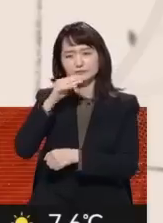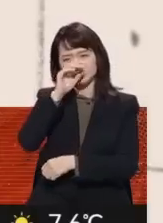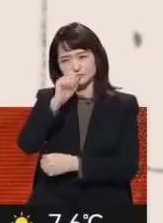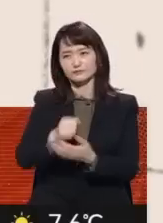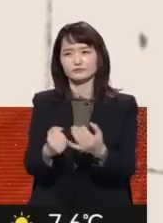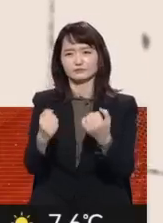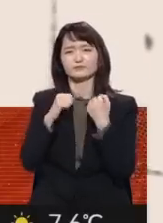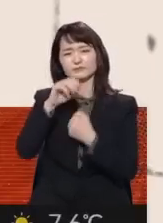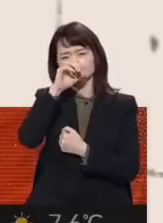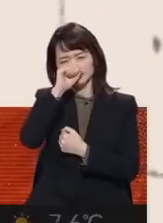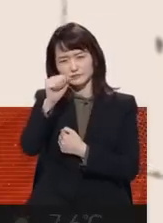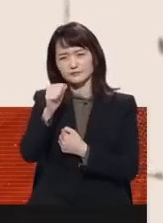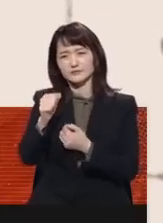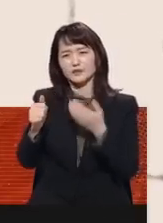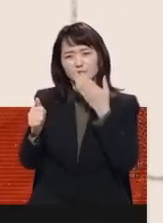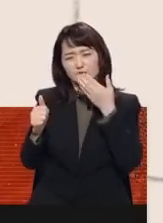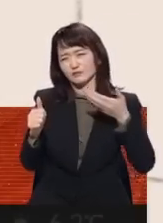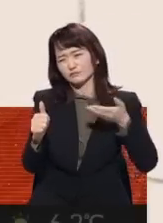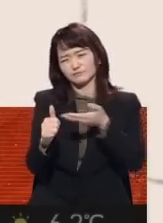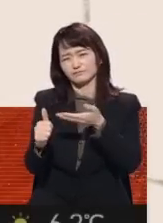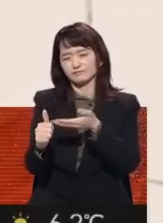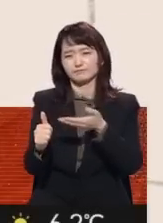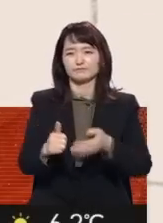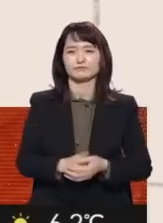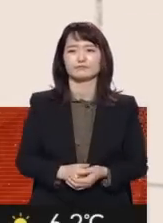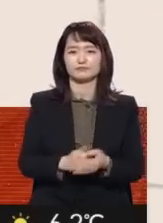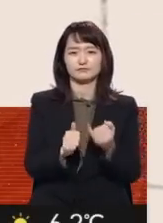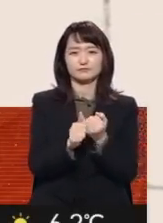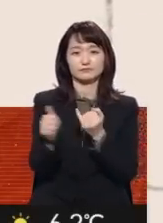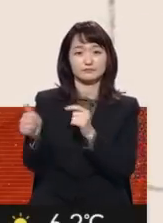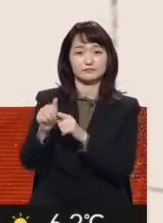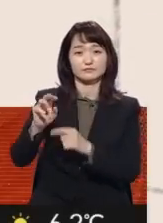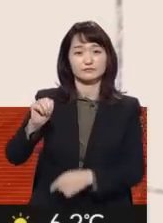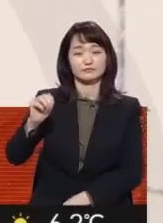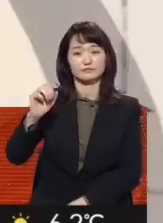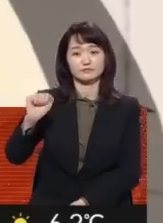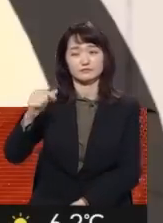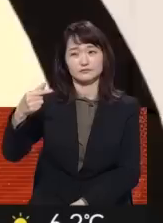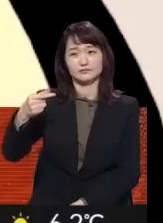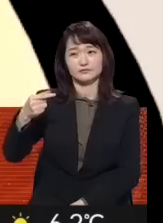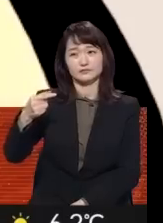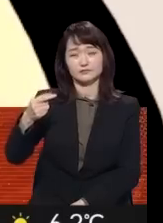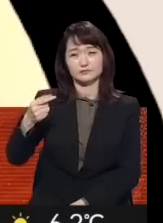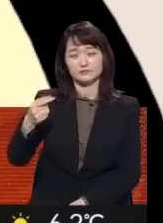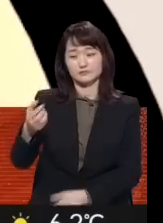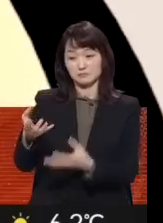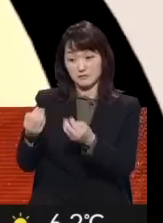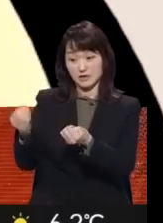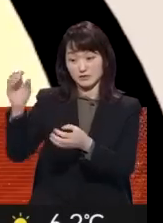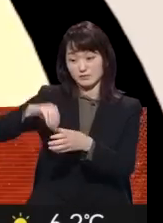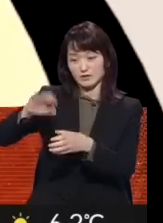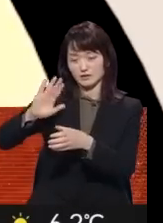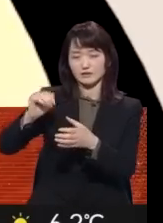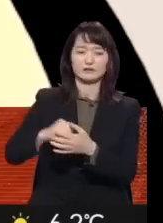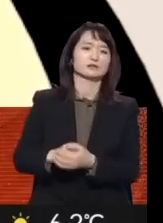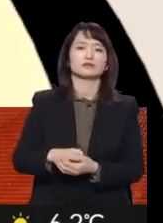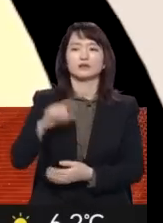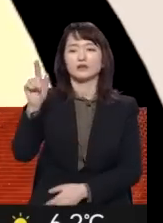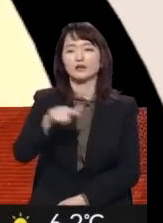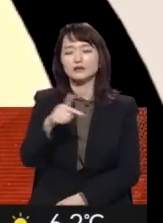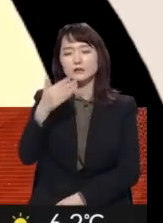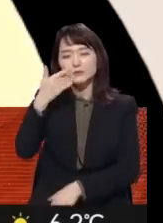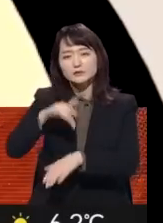라면서 계속 먹기를 강요한다고 합니다 하지만이 남편은 MSG 많이 넣는 것도 아니고 하루아침에 식습관 바꾸는 것도 쉽지가 않다